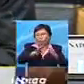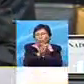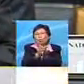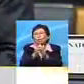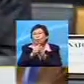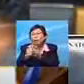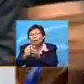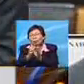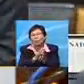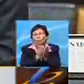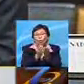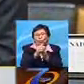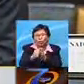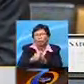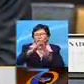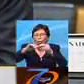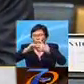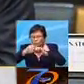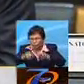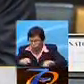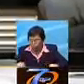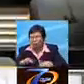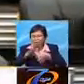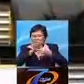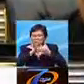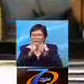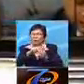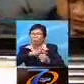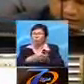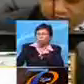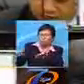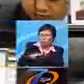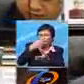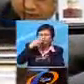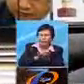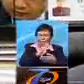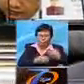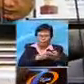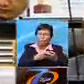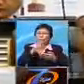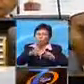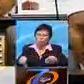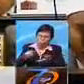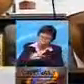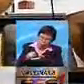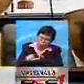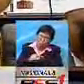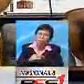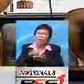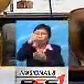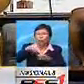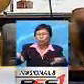panduan tangani buli di sekolah, kerjasama dengan polis dan merekodkan salah laku murid dalam laporan sahsiah bagi